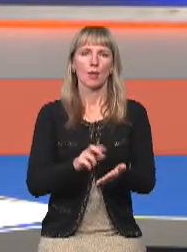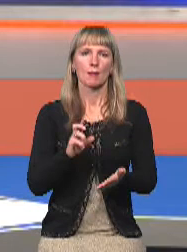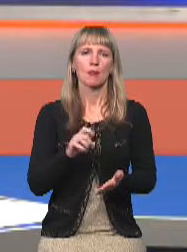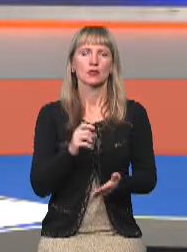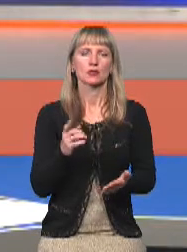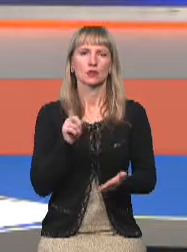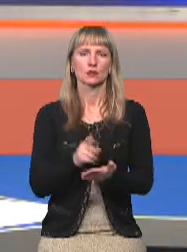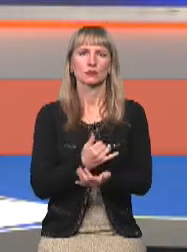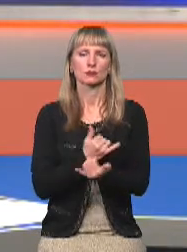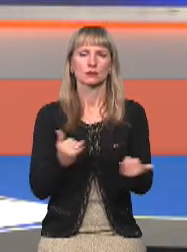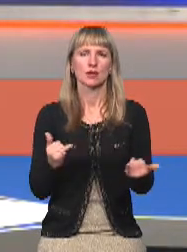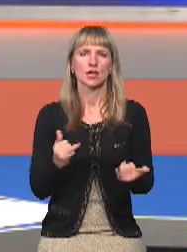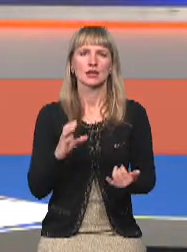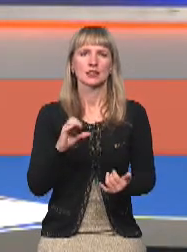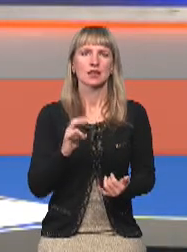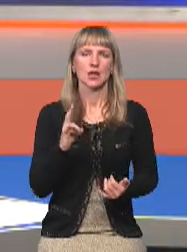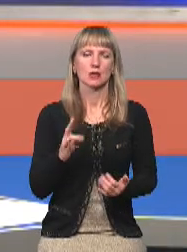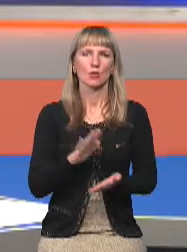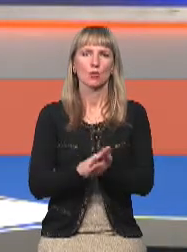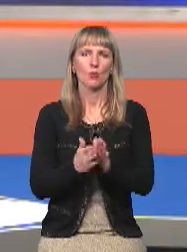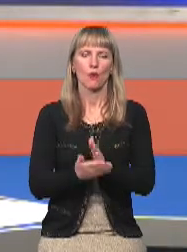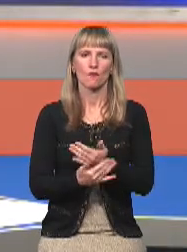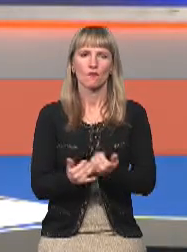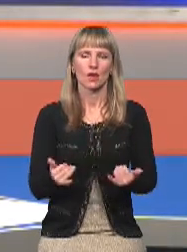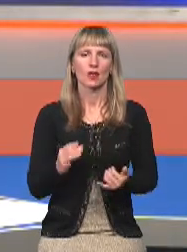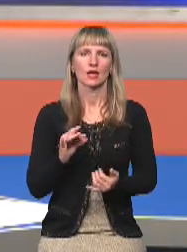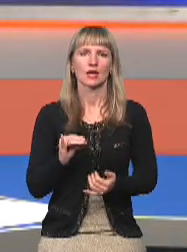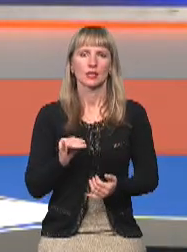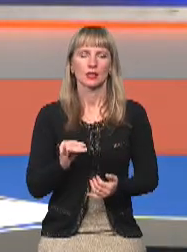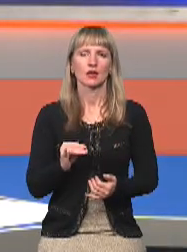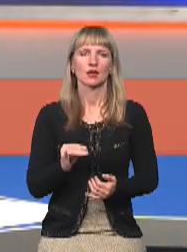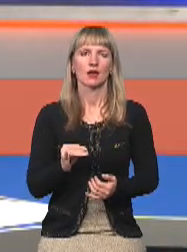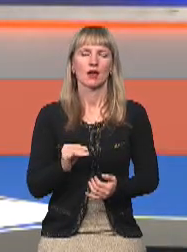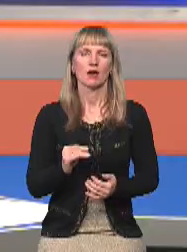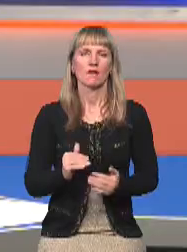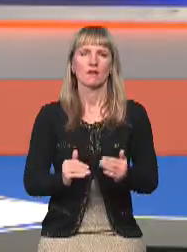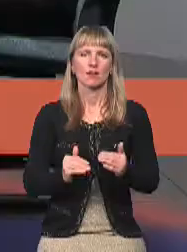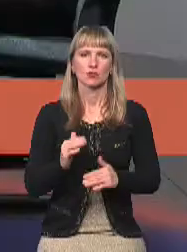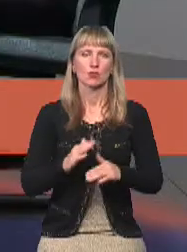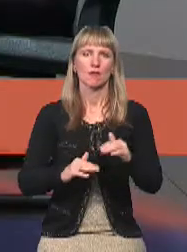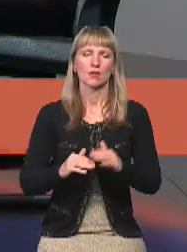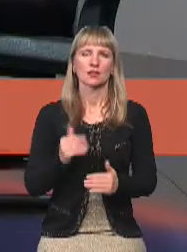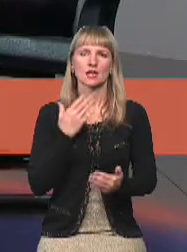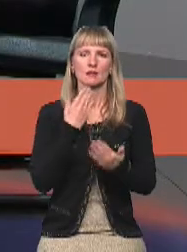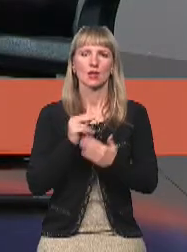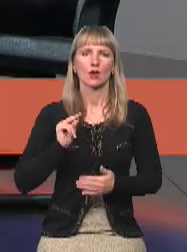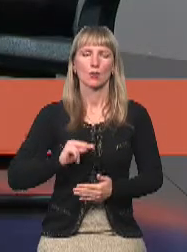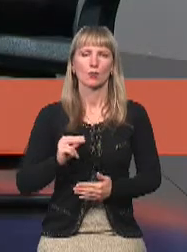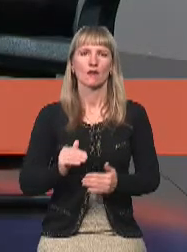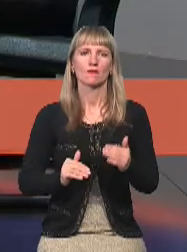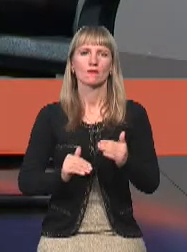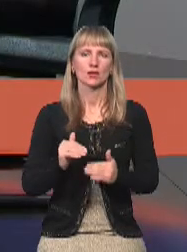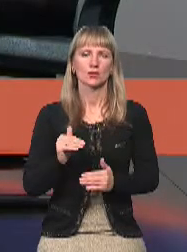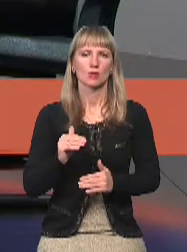забезпечувати санітарно-гігієнічні ці умови. Ну і, звісно, кваліфіковані кадри на сьогоднішній день – це теж запорука надання ефективної